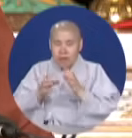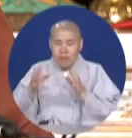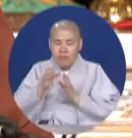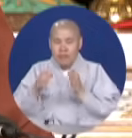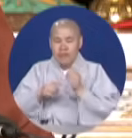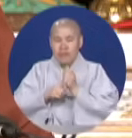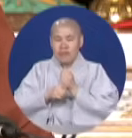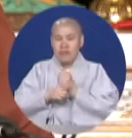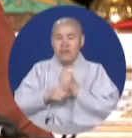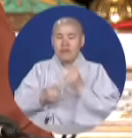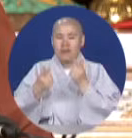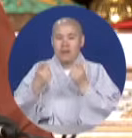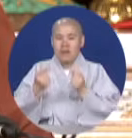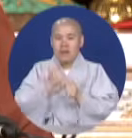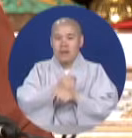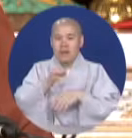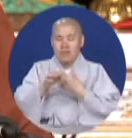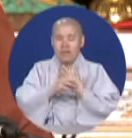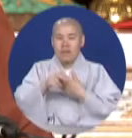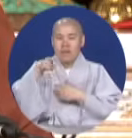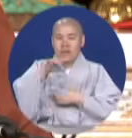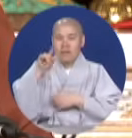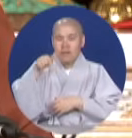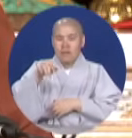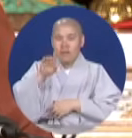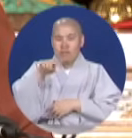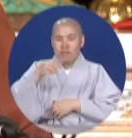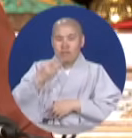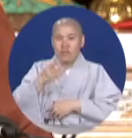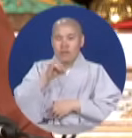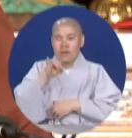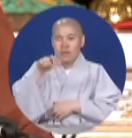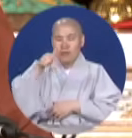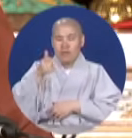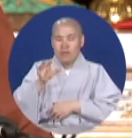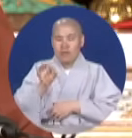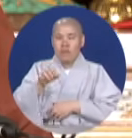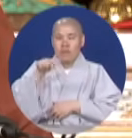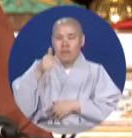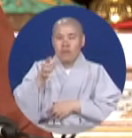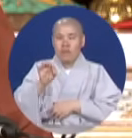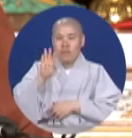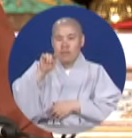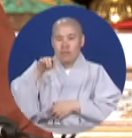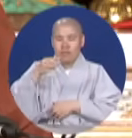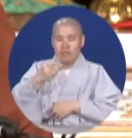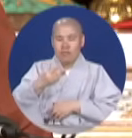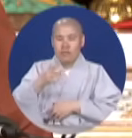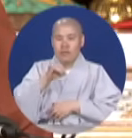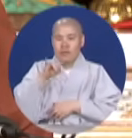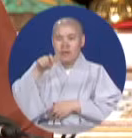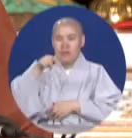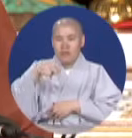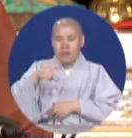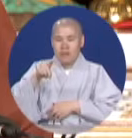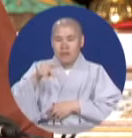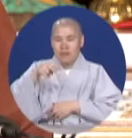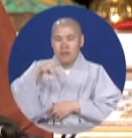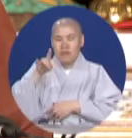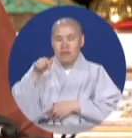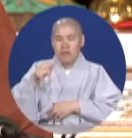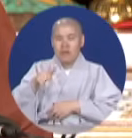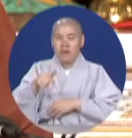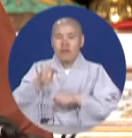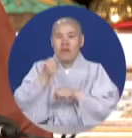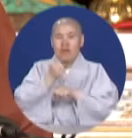이래 하면 색불이공 공불이색이라고 하는 이게 성공인데 이게 그냥